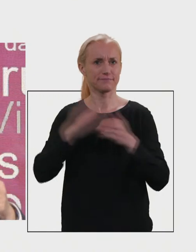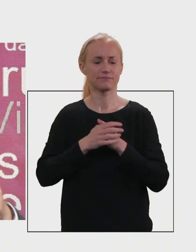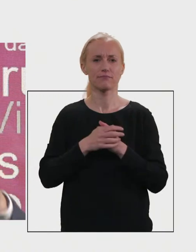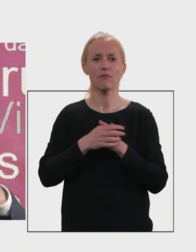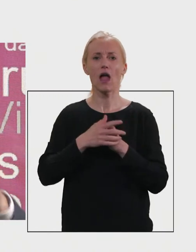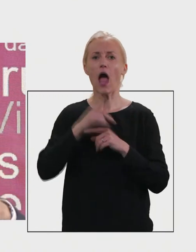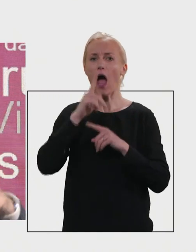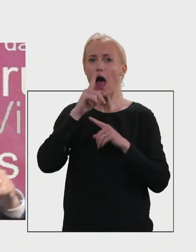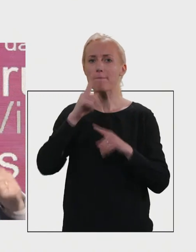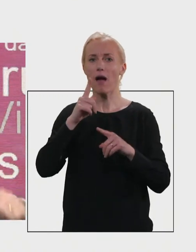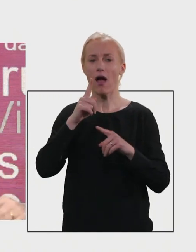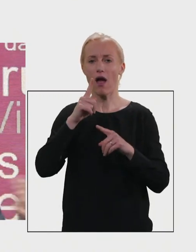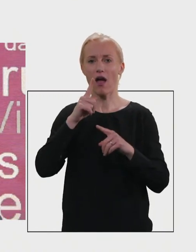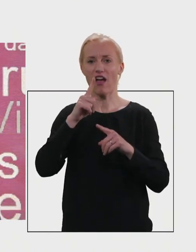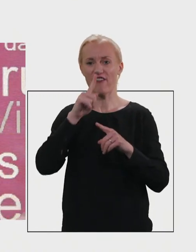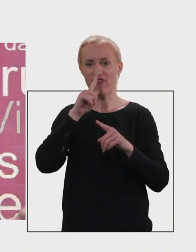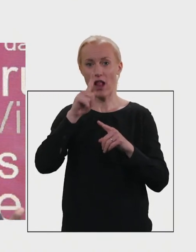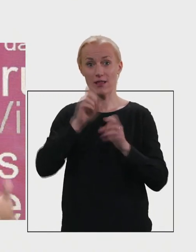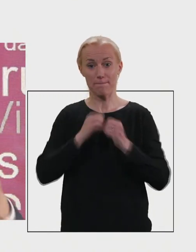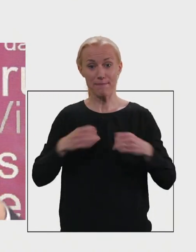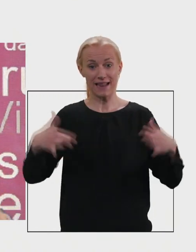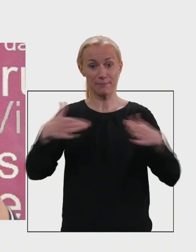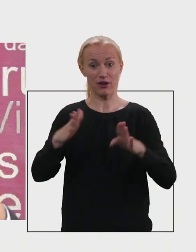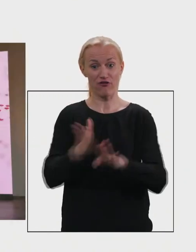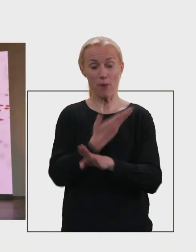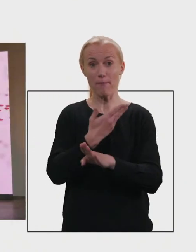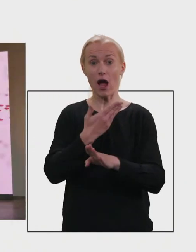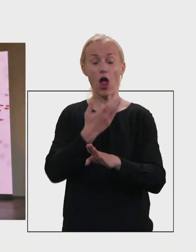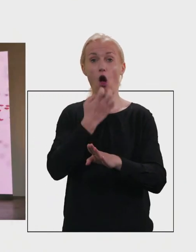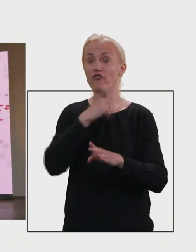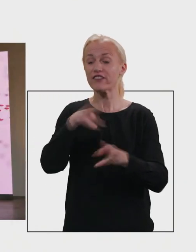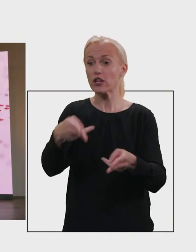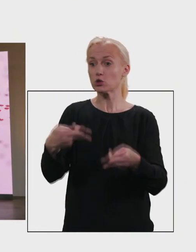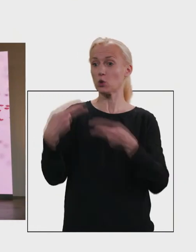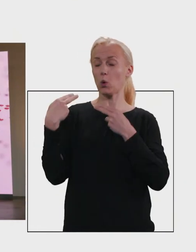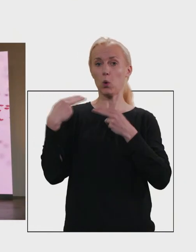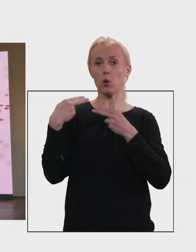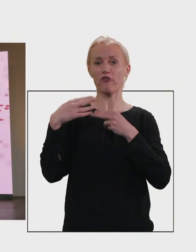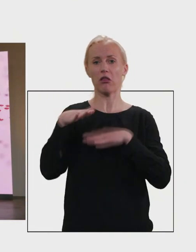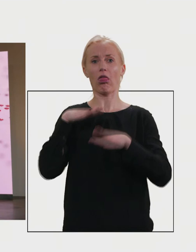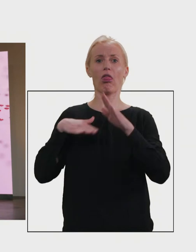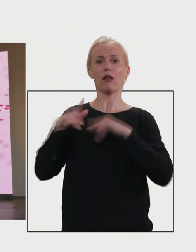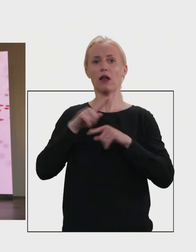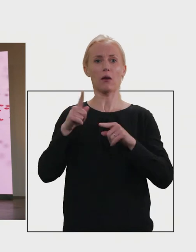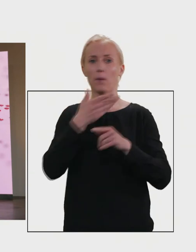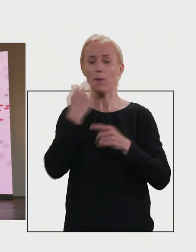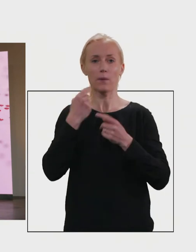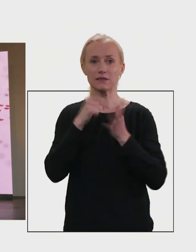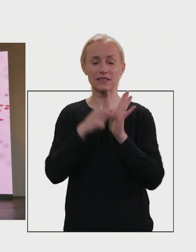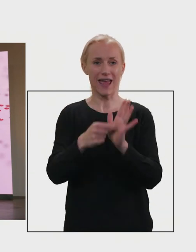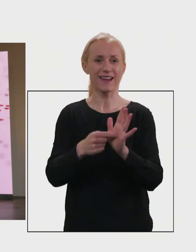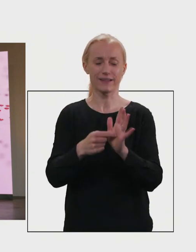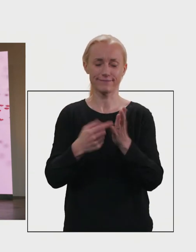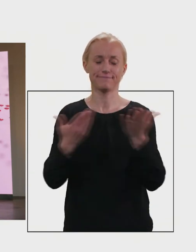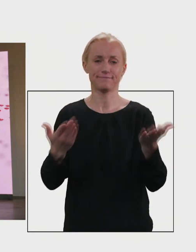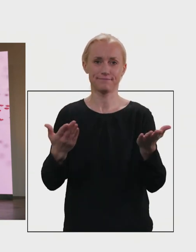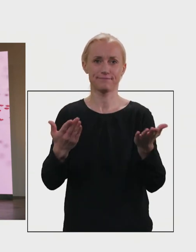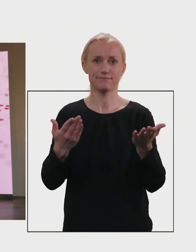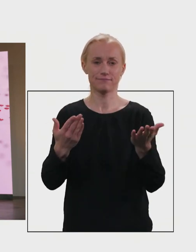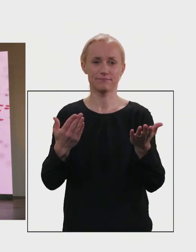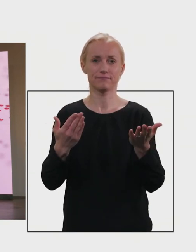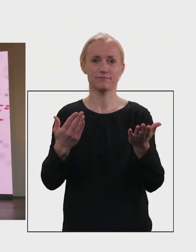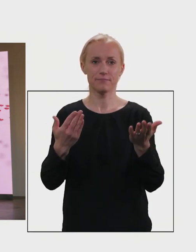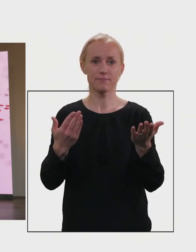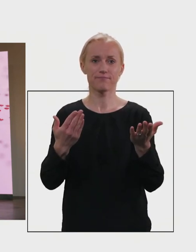dürfen sozusagen, wenn die Pandemie hoffentlich dann irgendwann vorbei ist, da nicht zurückfallen und wieder as business as usual machen. Mhm. Also da merkt man schon, also